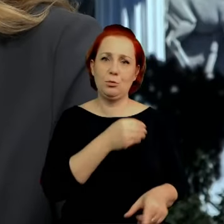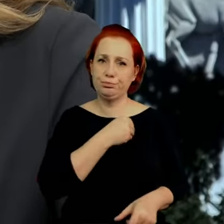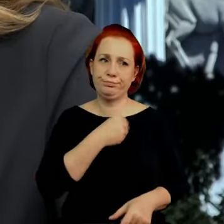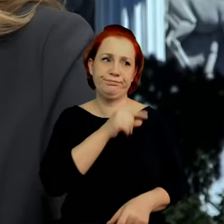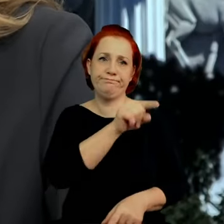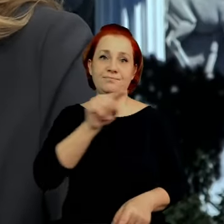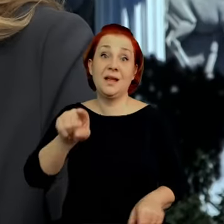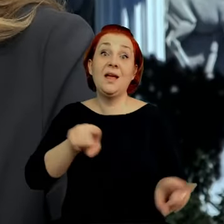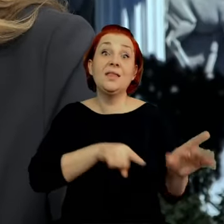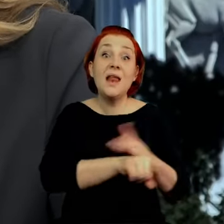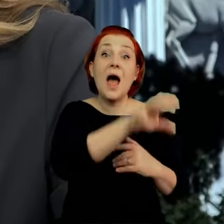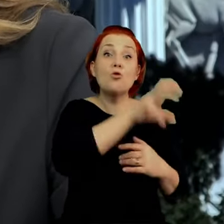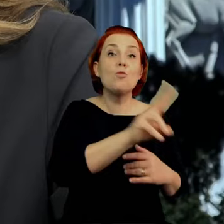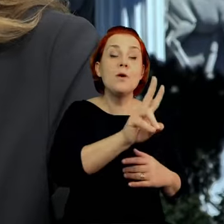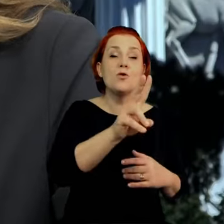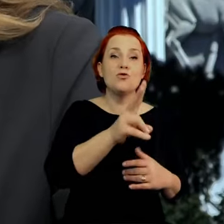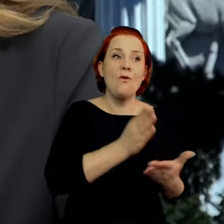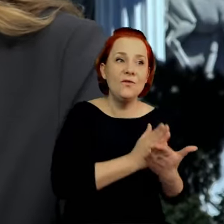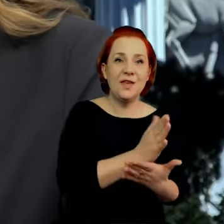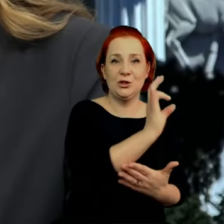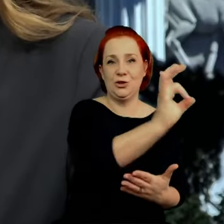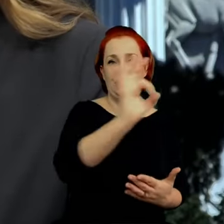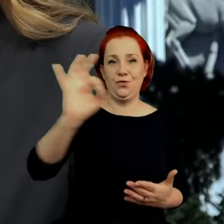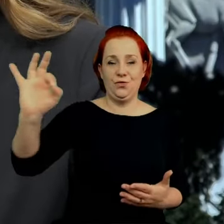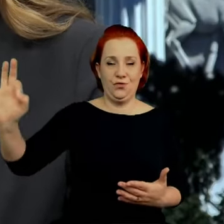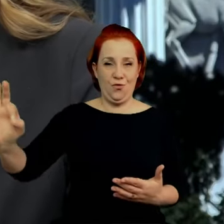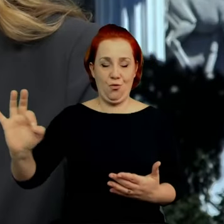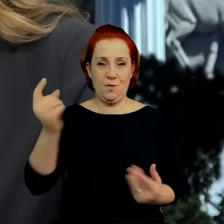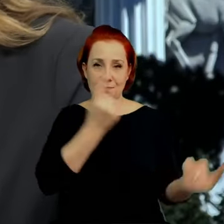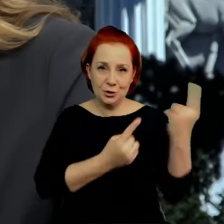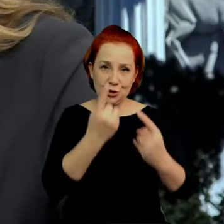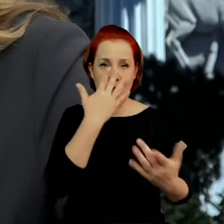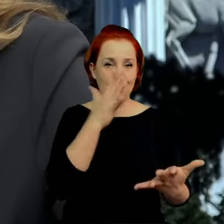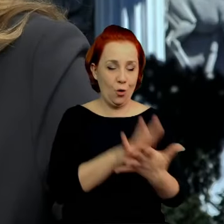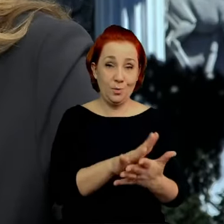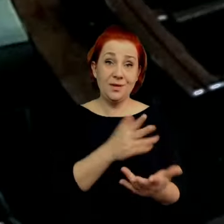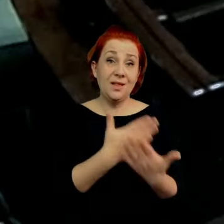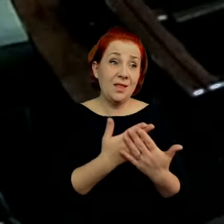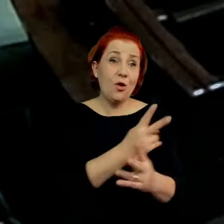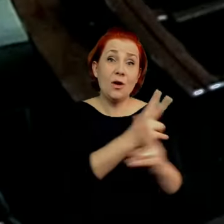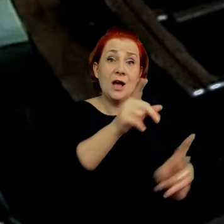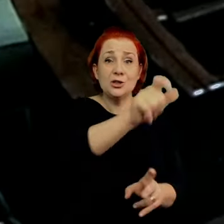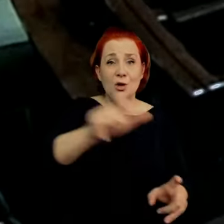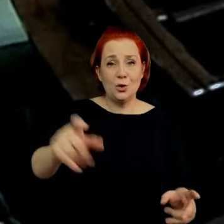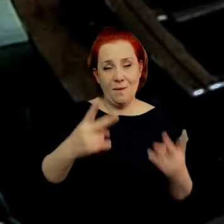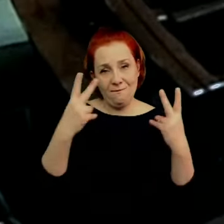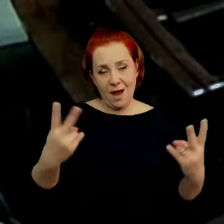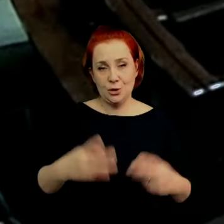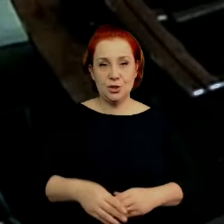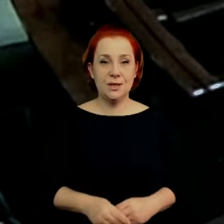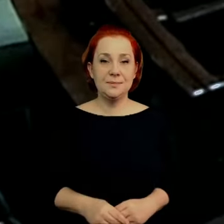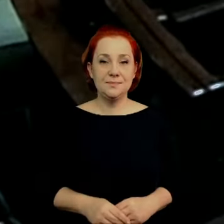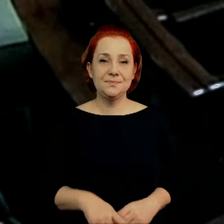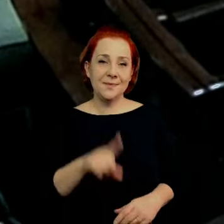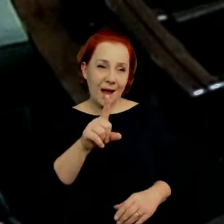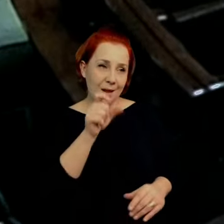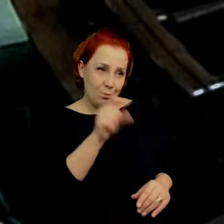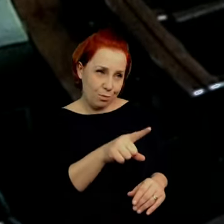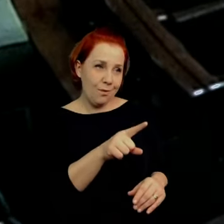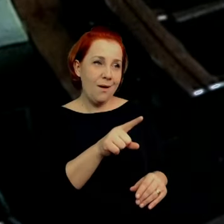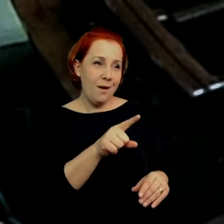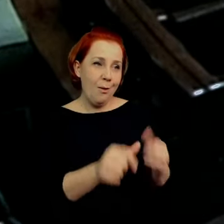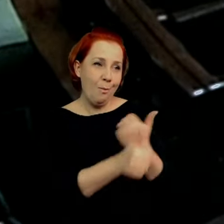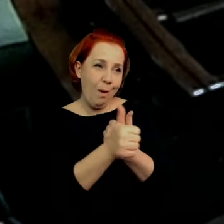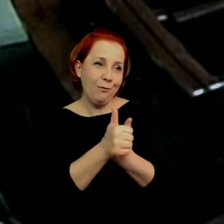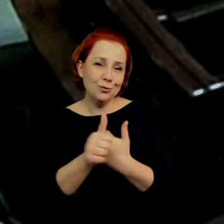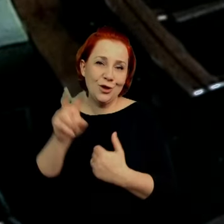elektoratów w swoich ugrupowaniach. I każdy z nich jest tutaj ważny, każdy. Ale jednak z jakiegoś powodu pani od Hołowni odeszła. Bardzo